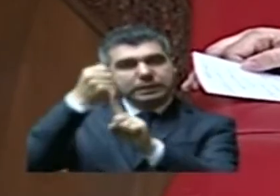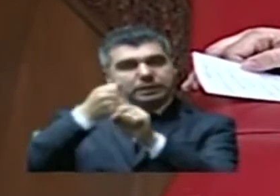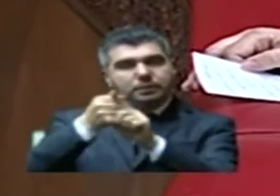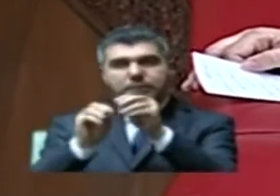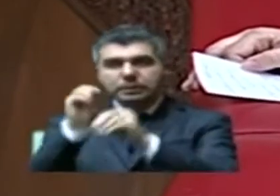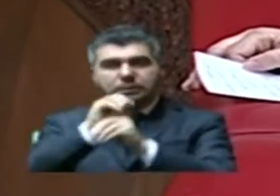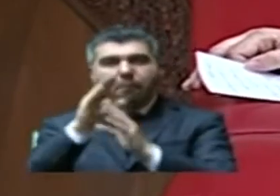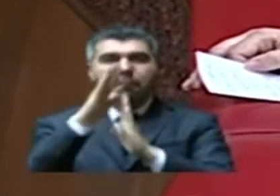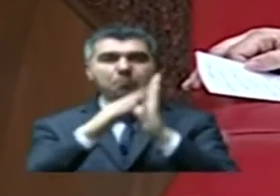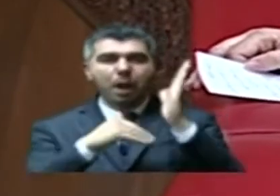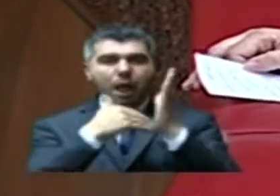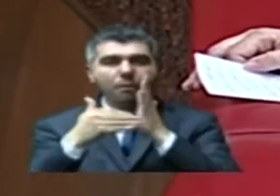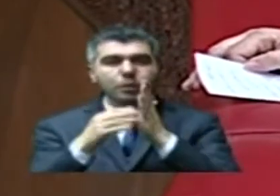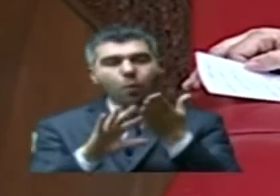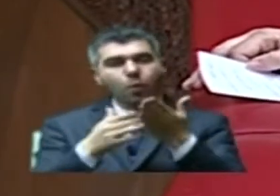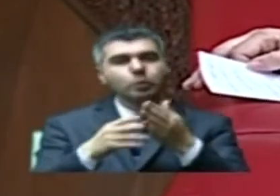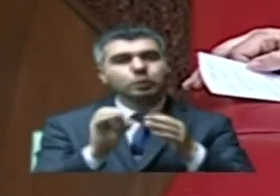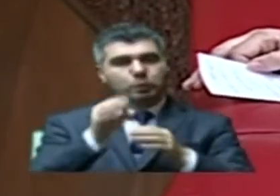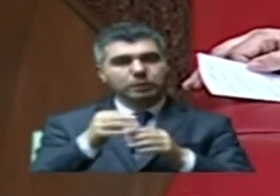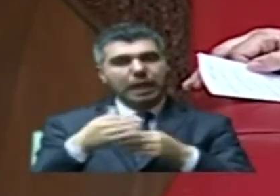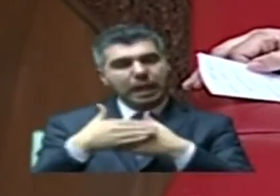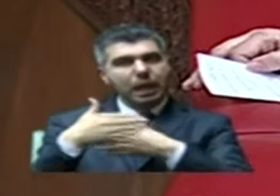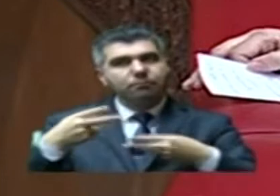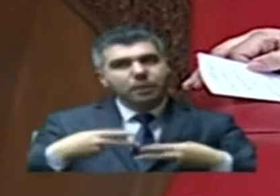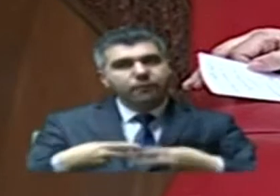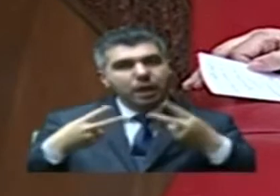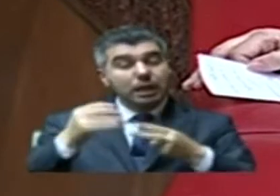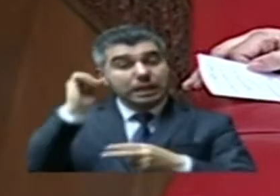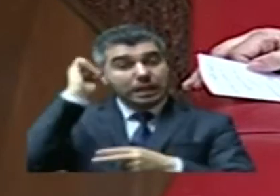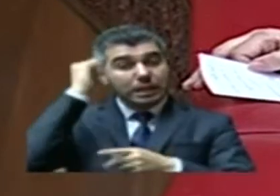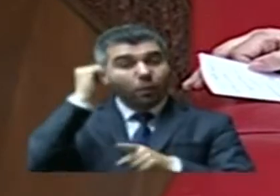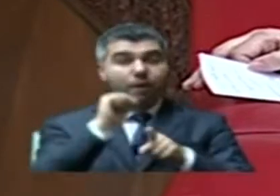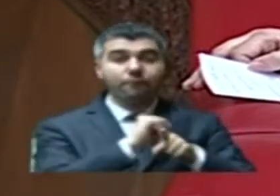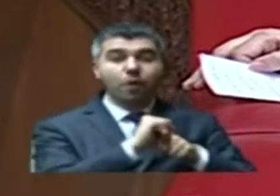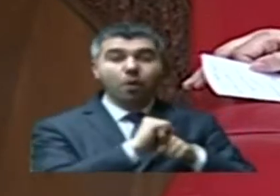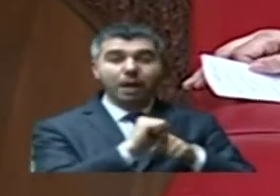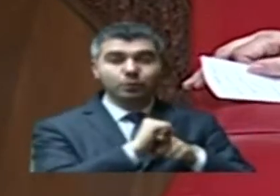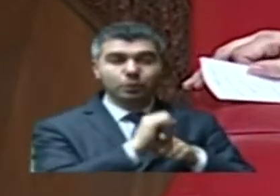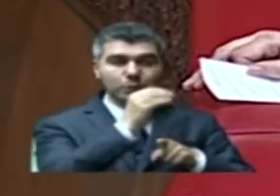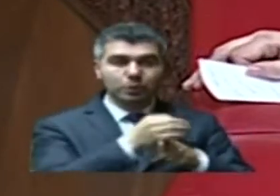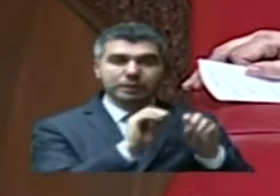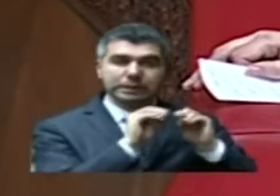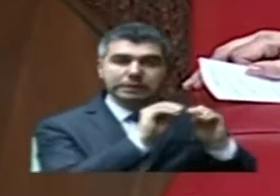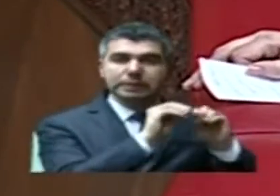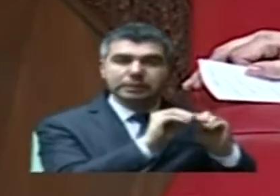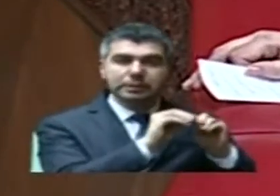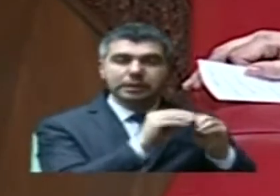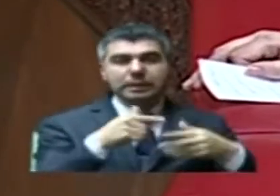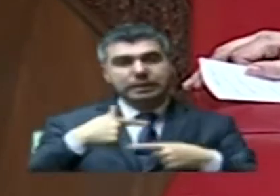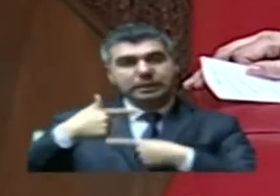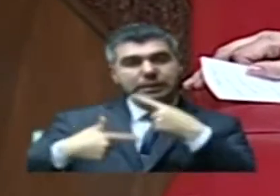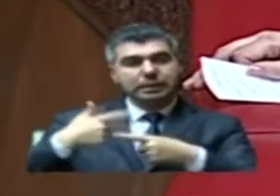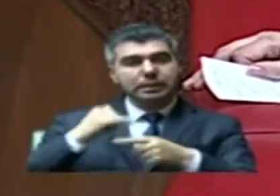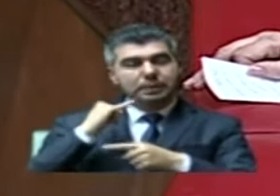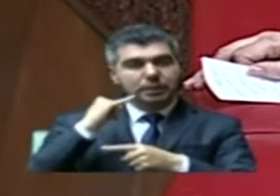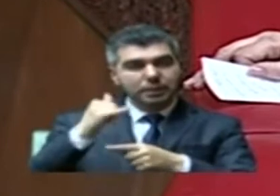كذلك محضره، وهذا لا يمنع انه في كل تكوين سواء التكوين المستمر اللي كيكون يستهدف الصناع دائما، وكذلك في برامج